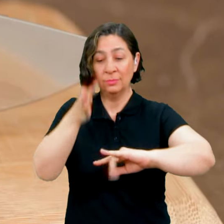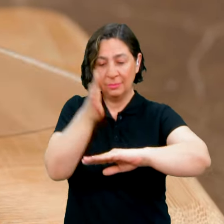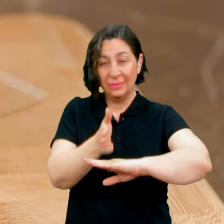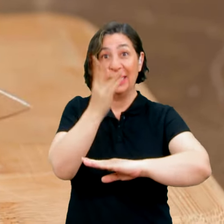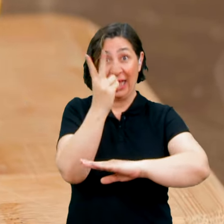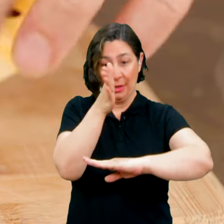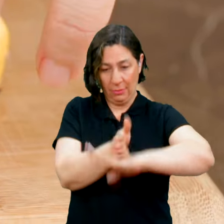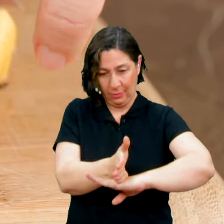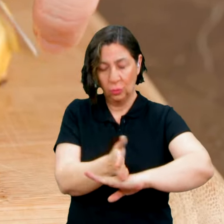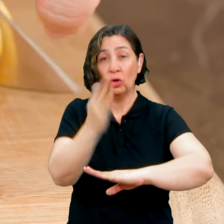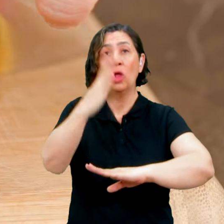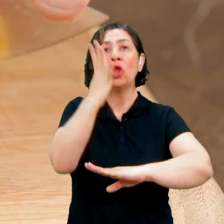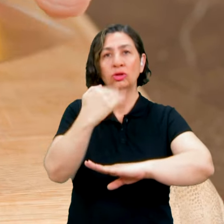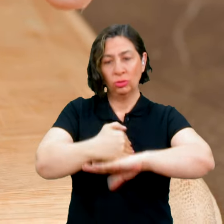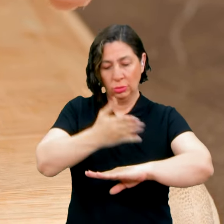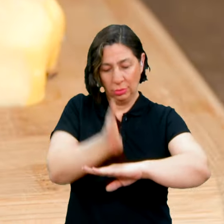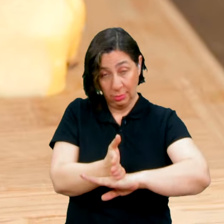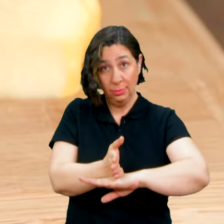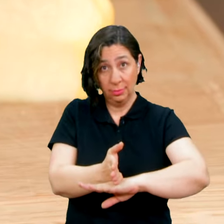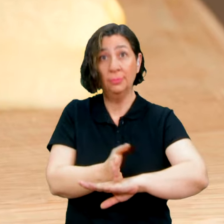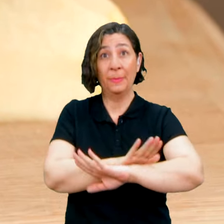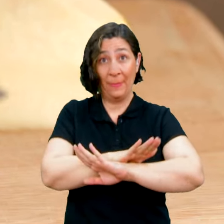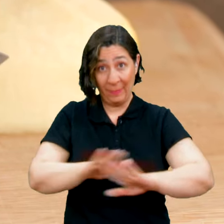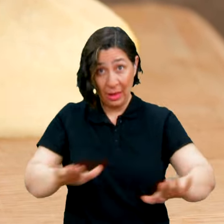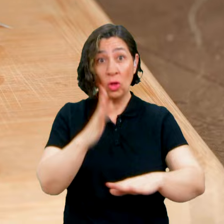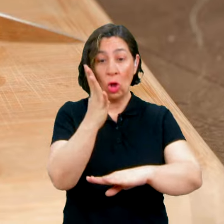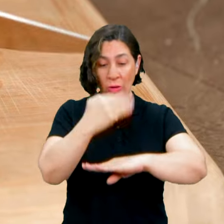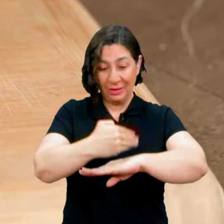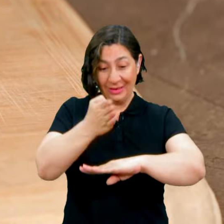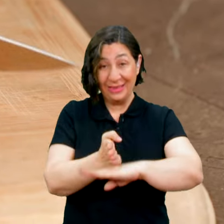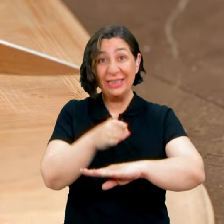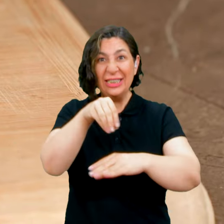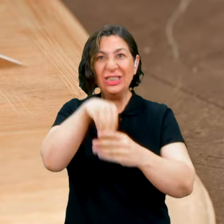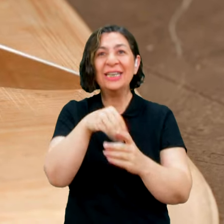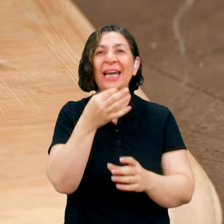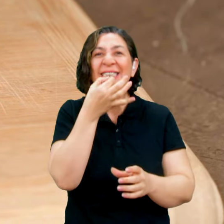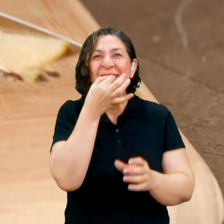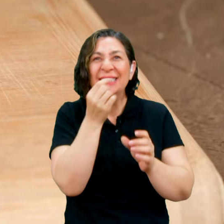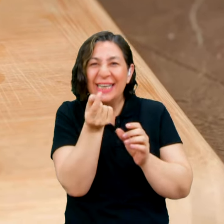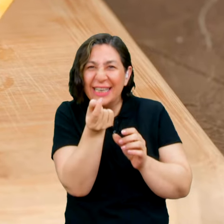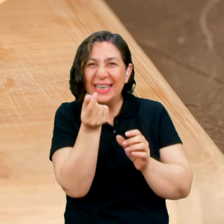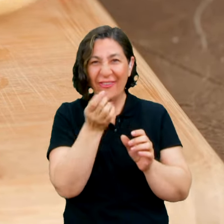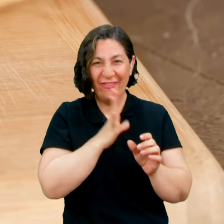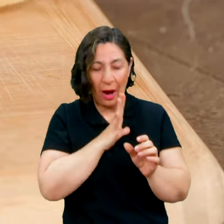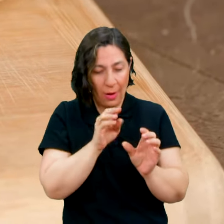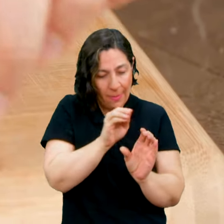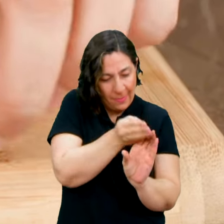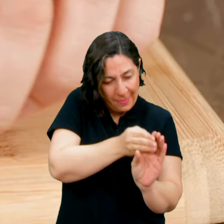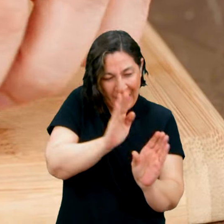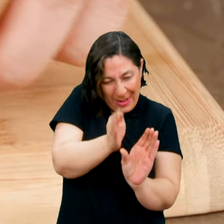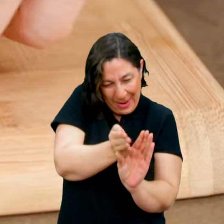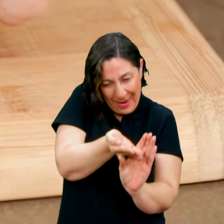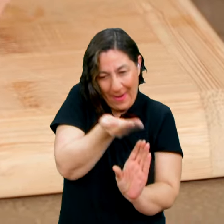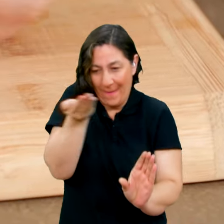üzerinde önce ikiye, sonra dörde böldüm. Dörde böldüğüm parçanın içerisinde çekirdekli kısmı var.